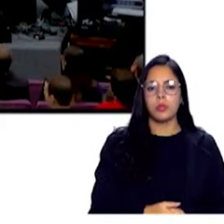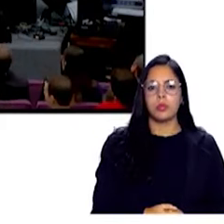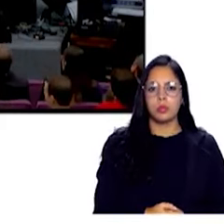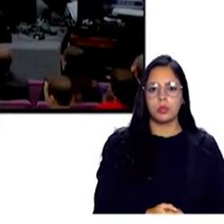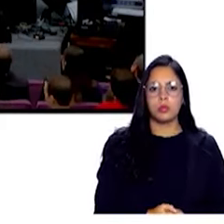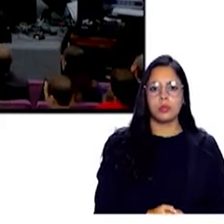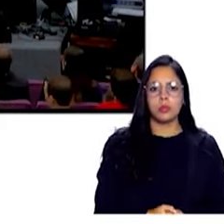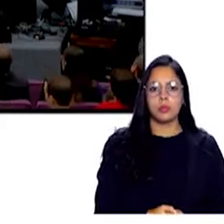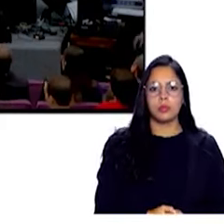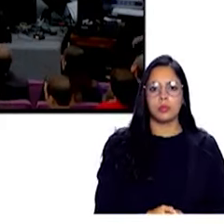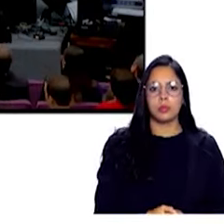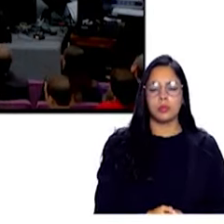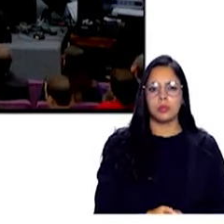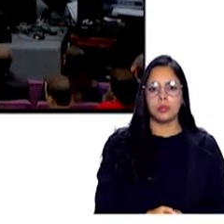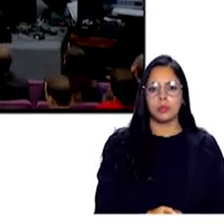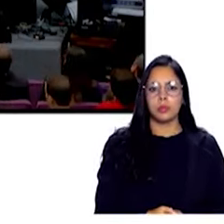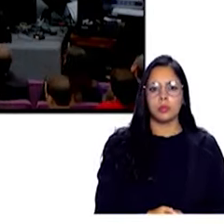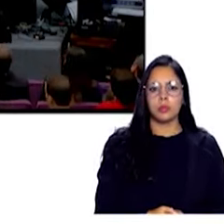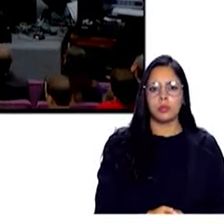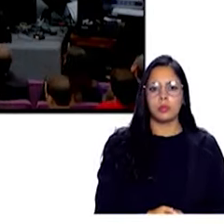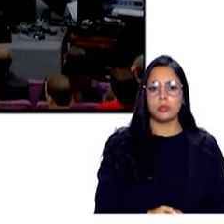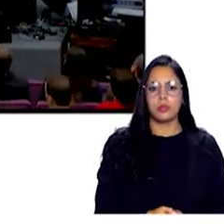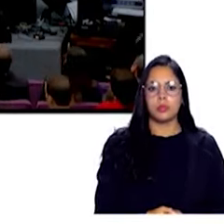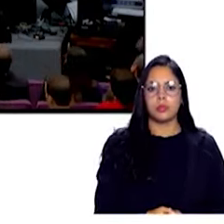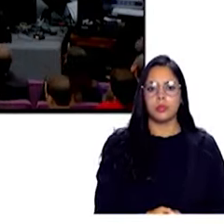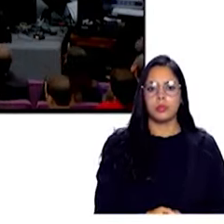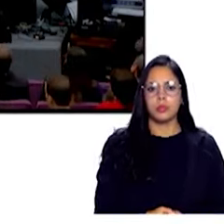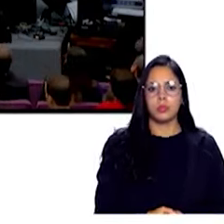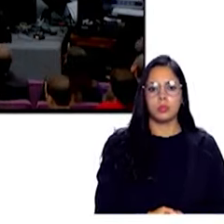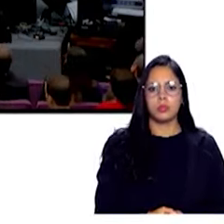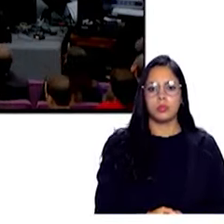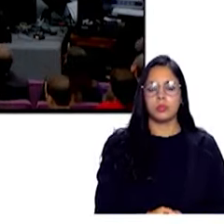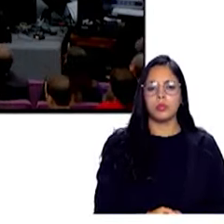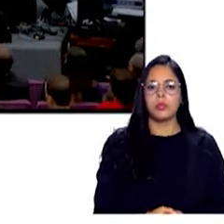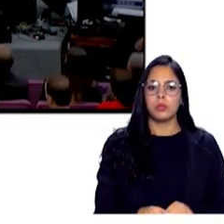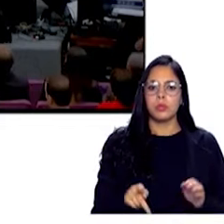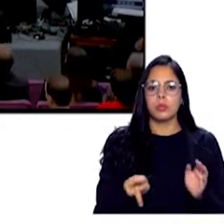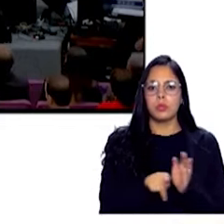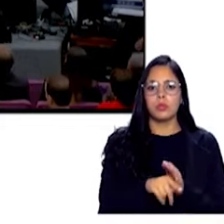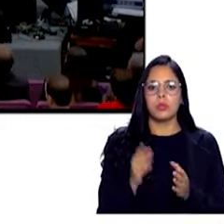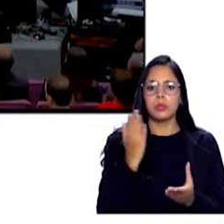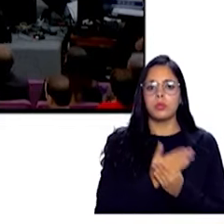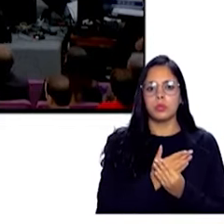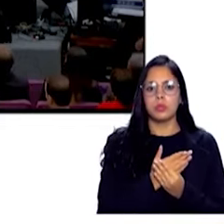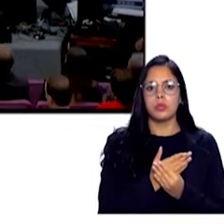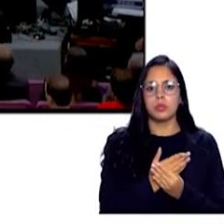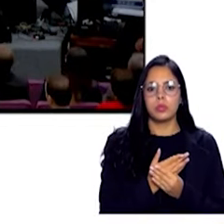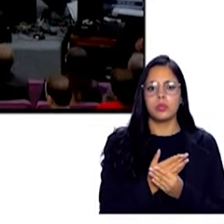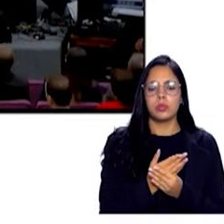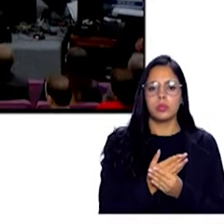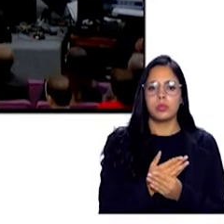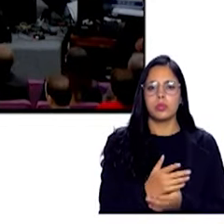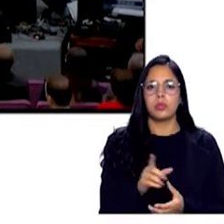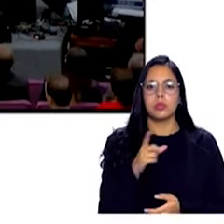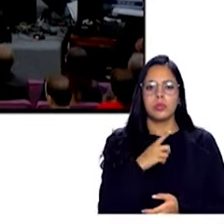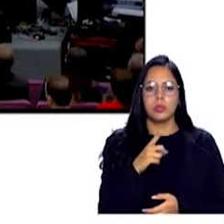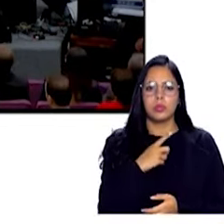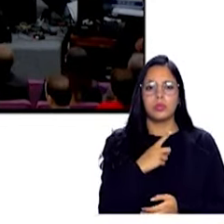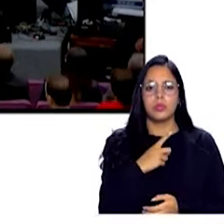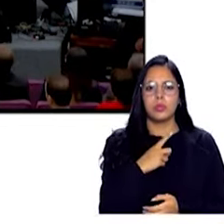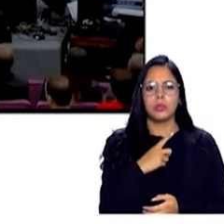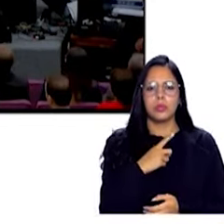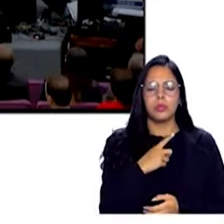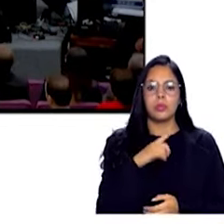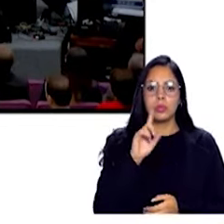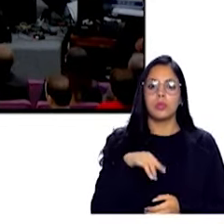processo c'a un libro molto Bello di un giurista Tedesco Bello come potevano